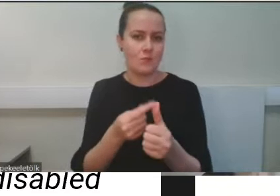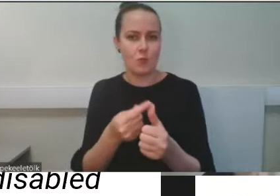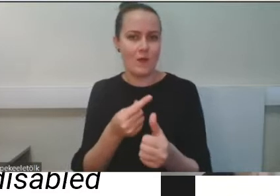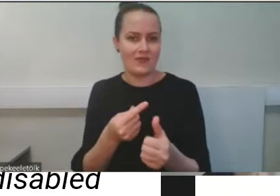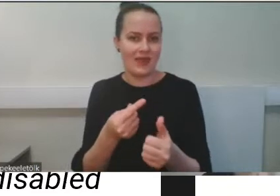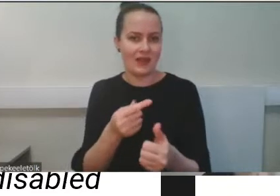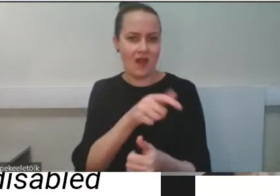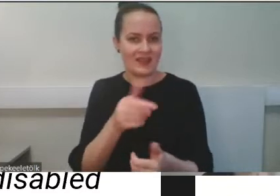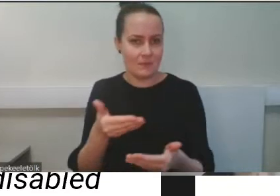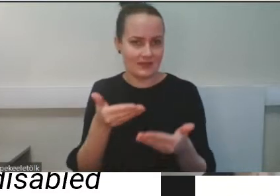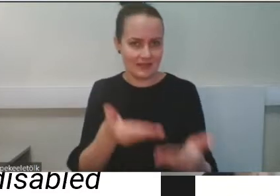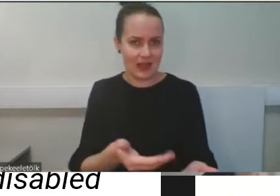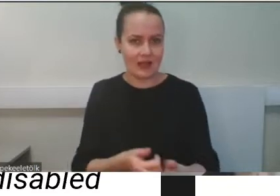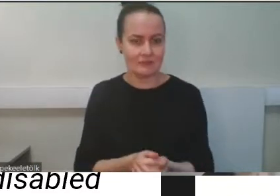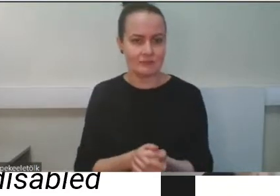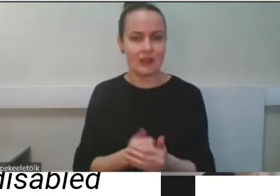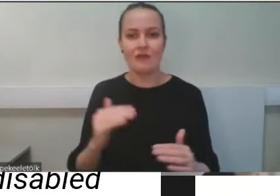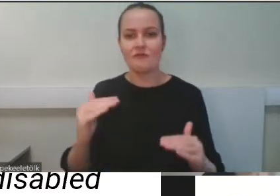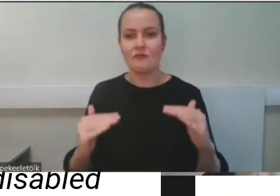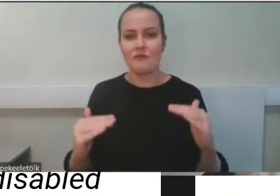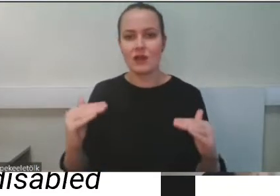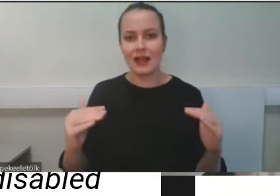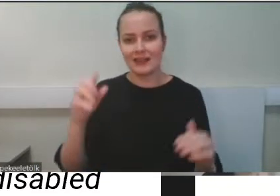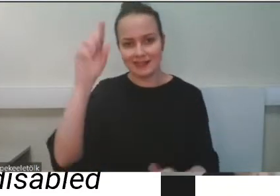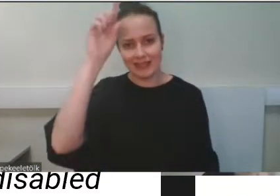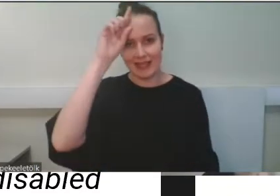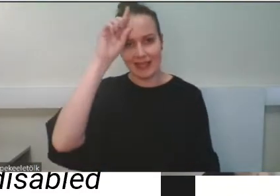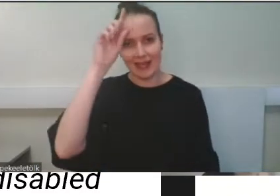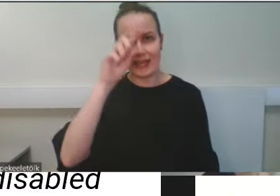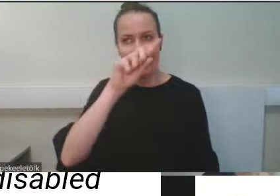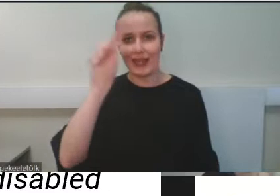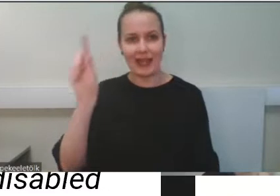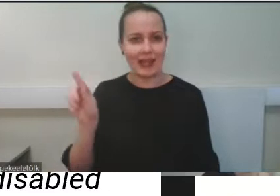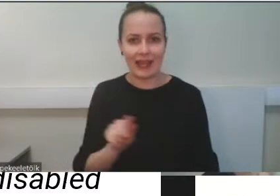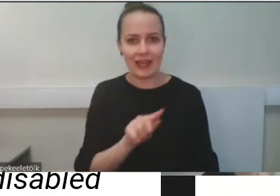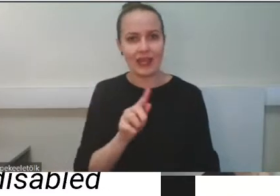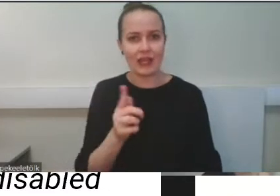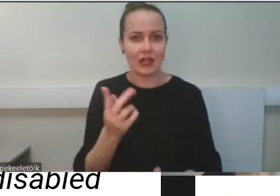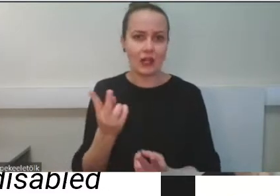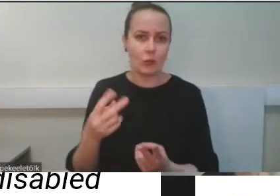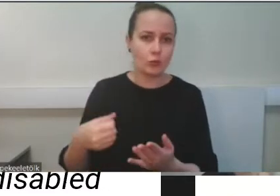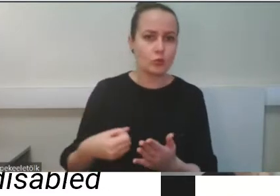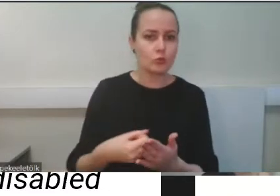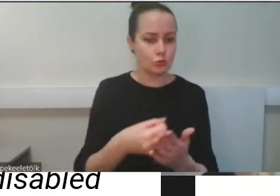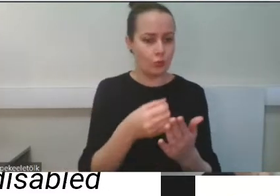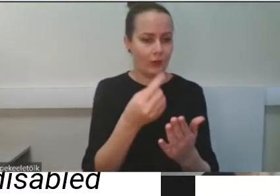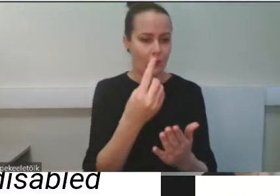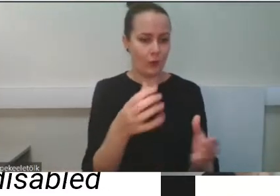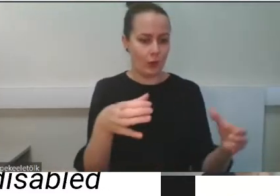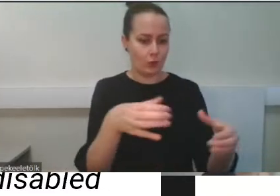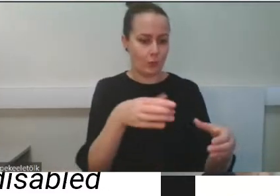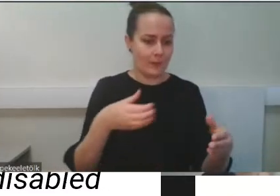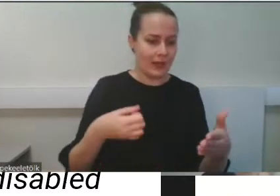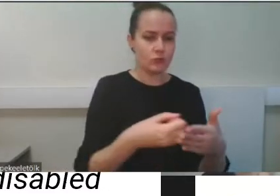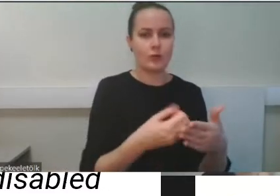selline sotsiaalkaitse kulude hindamise süsteem, keerulise nimega ESPROS, mille raames siis